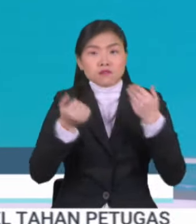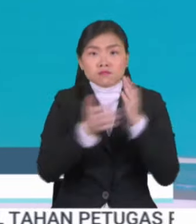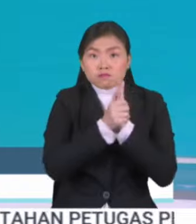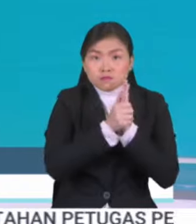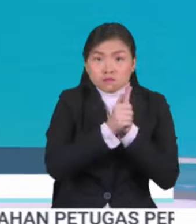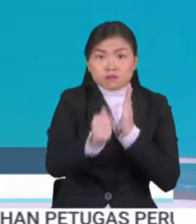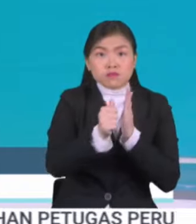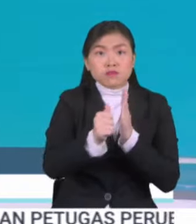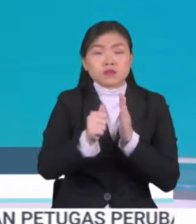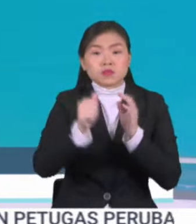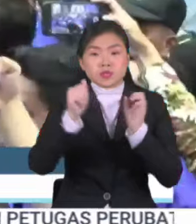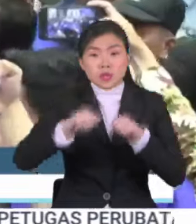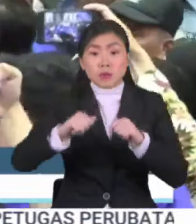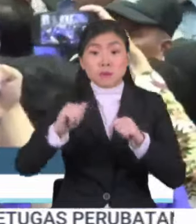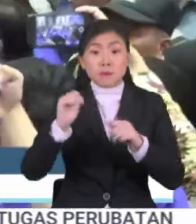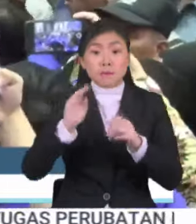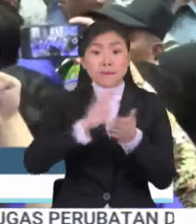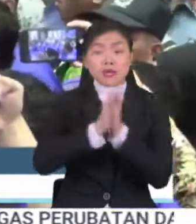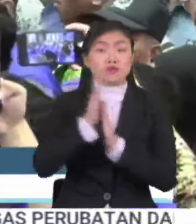pilihan raya.